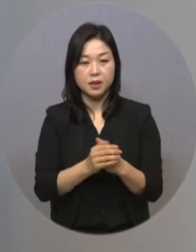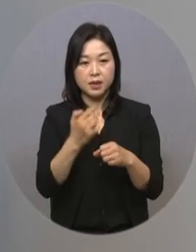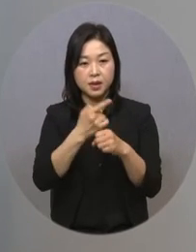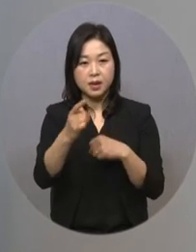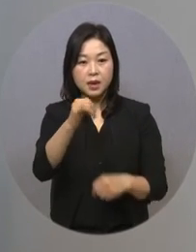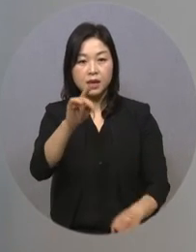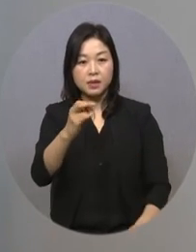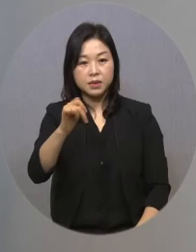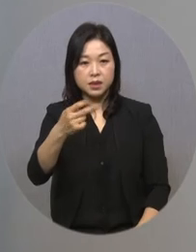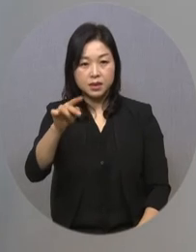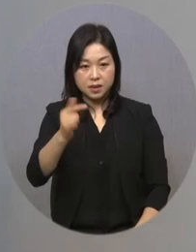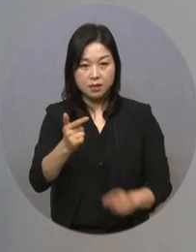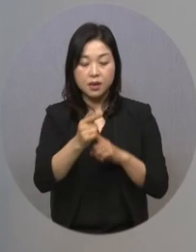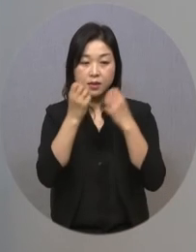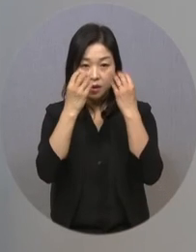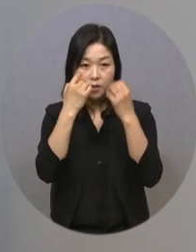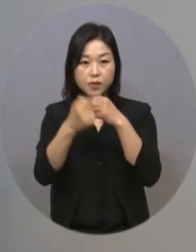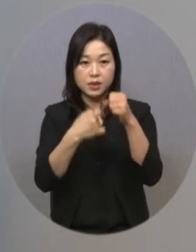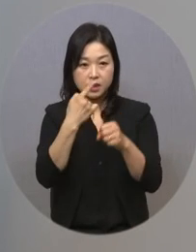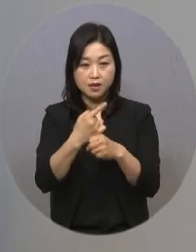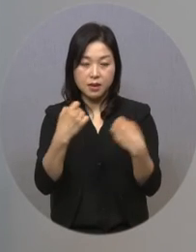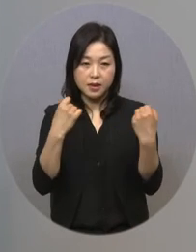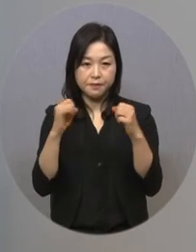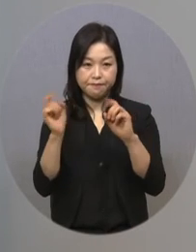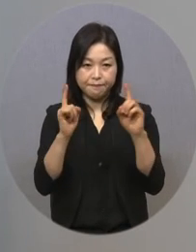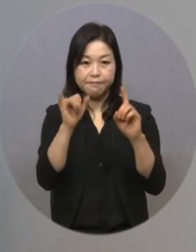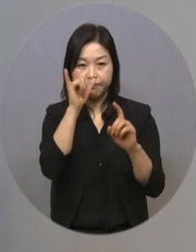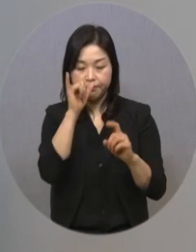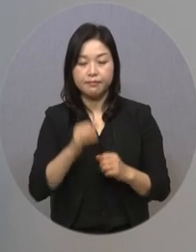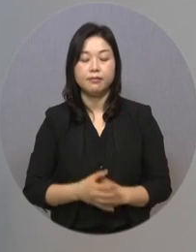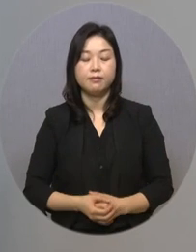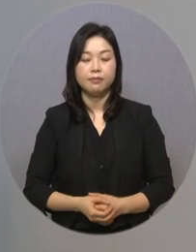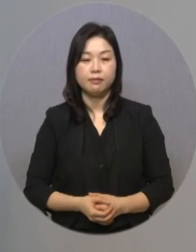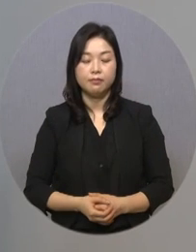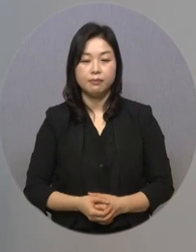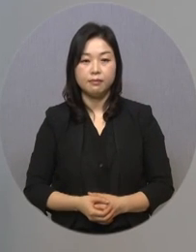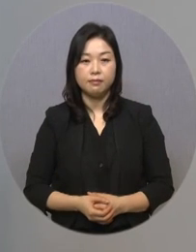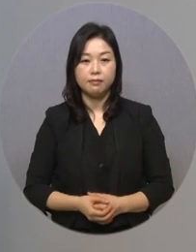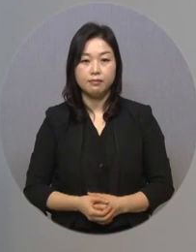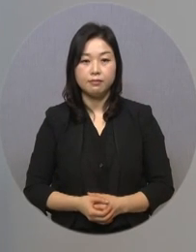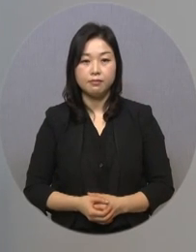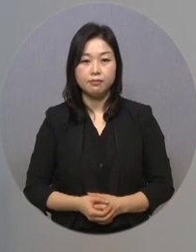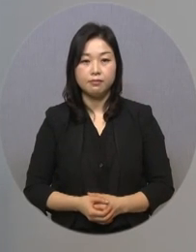믿는 10년의 3 기운을 북돋우고 있습니다 복지 태민 u2 소년입니다